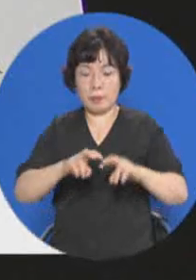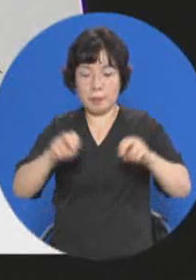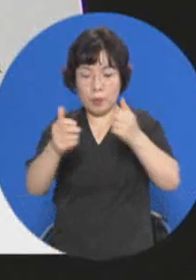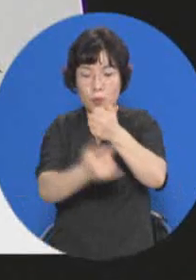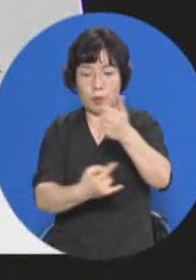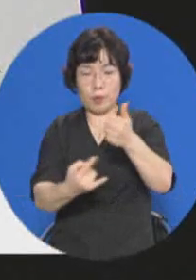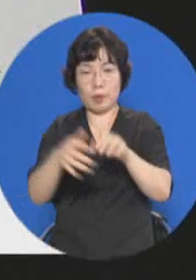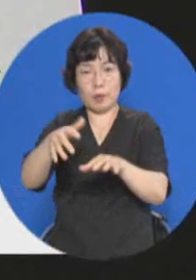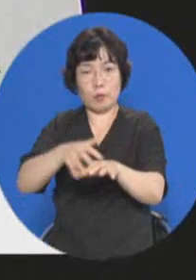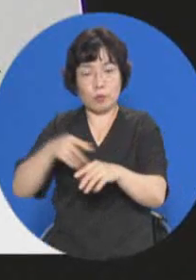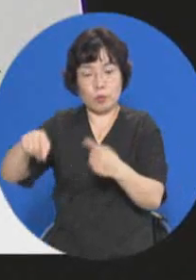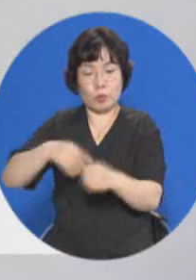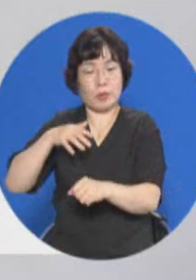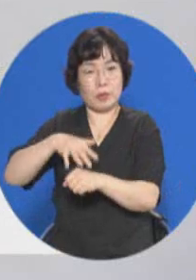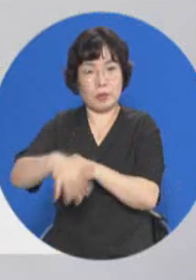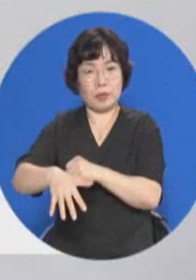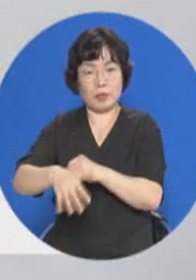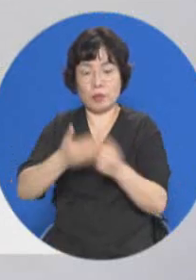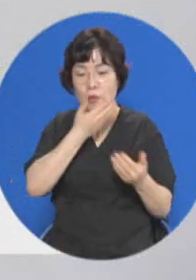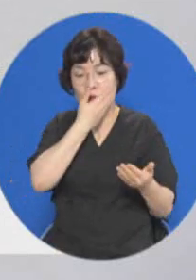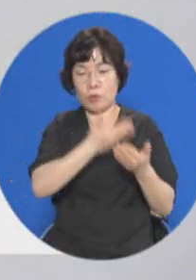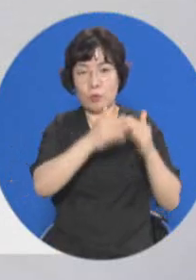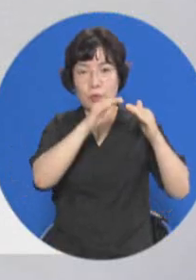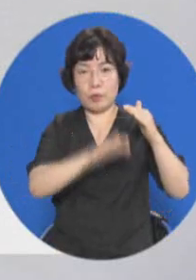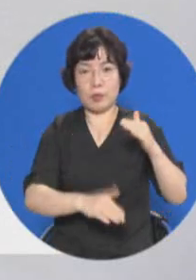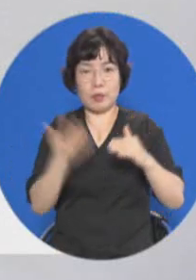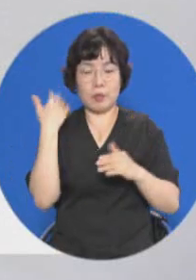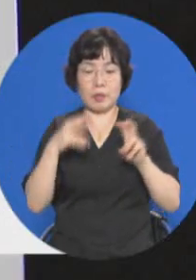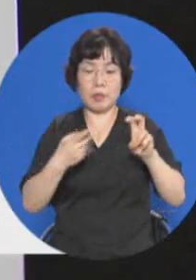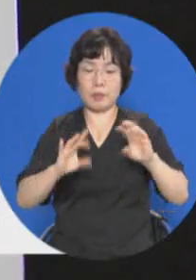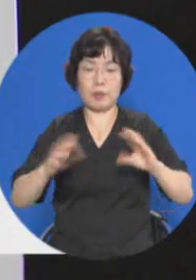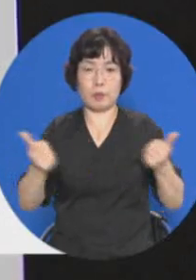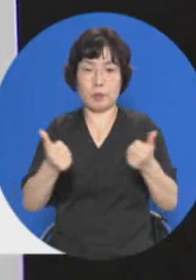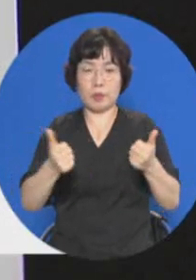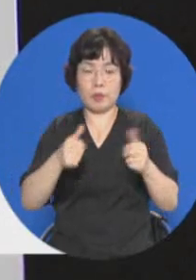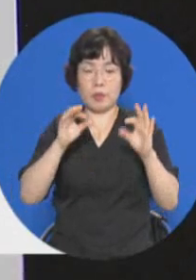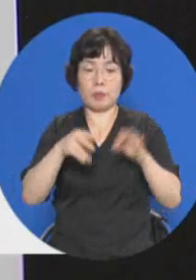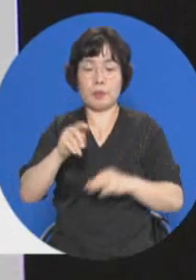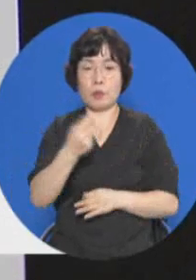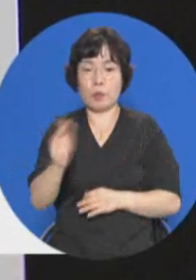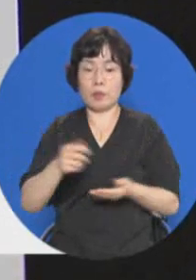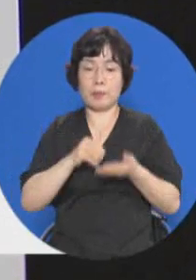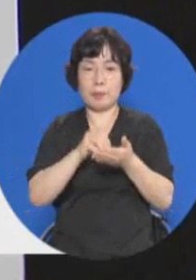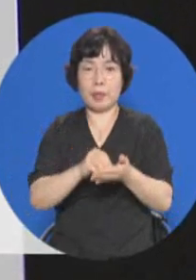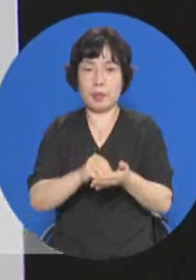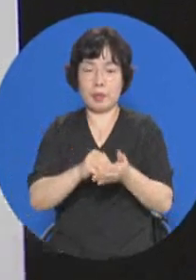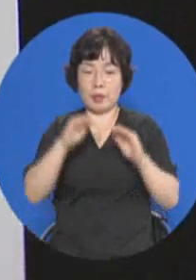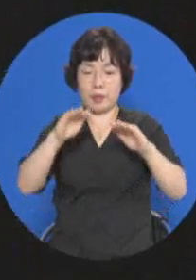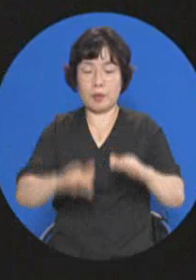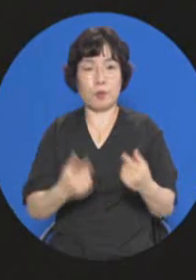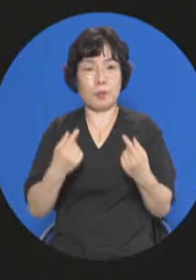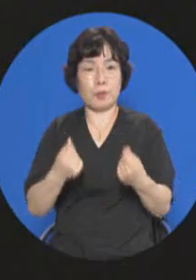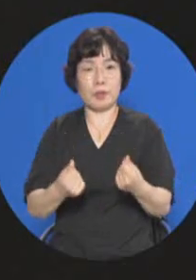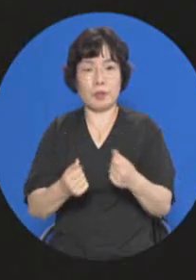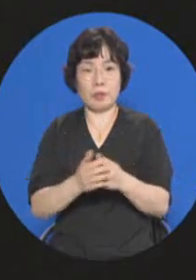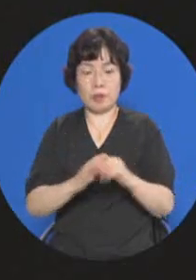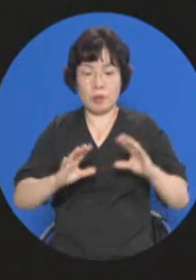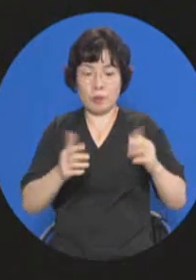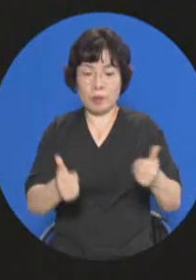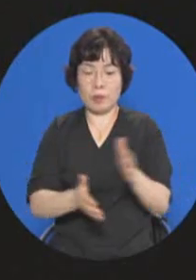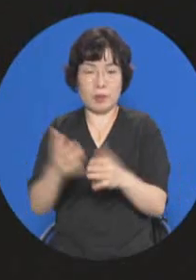진상규명위원회의 구성과 운영 방식 등 주요 내용은 지난 20대 국회에서 김성환 의원이 제출한 법안과 같지만 국가나